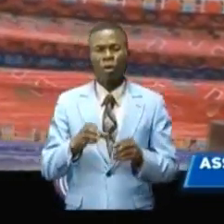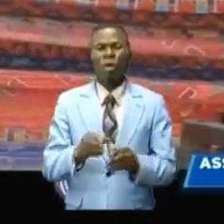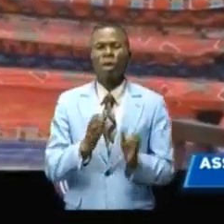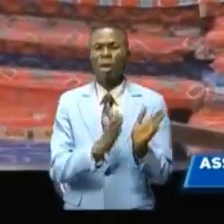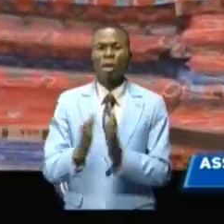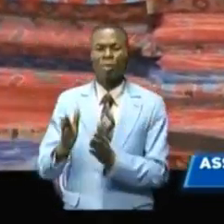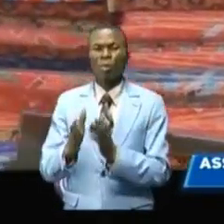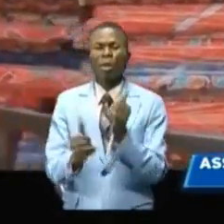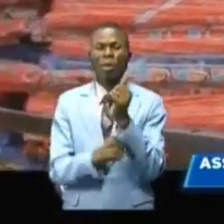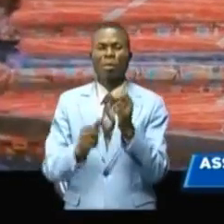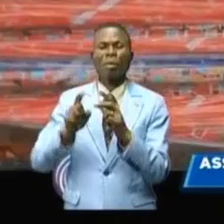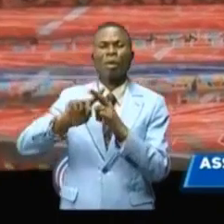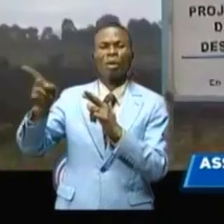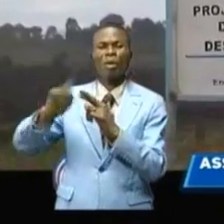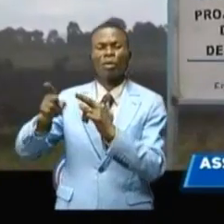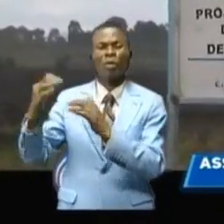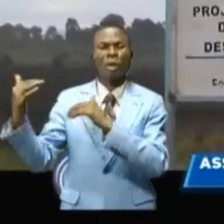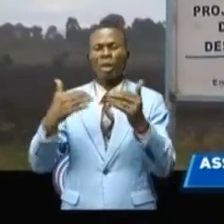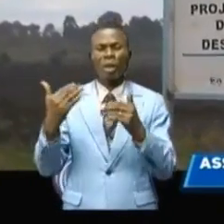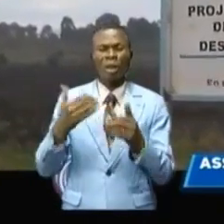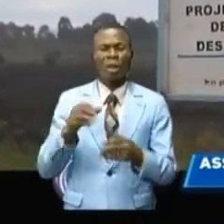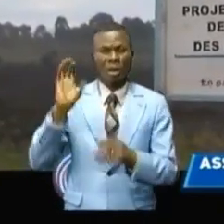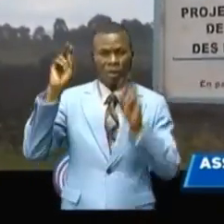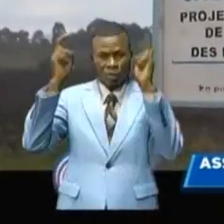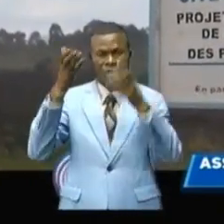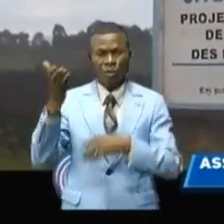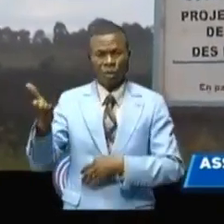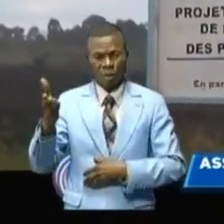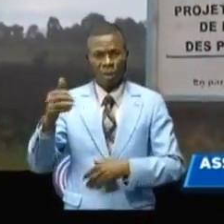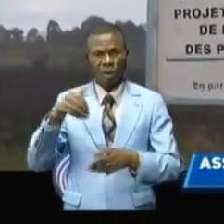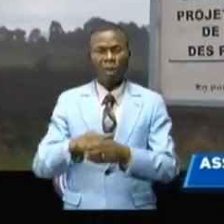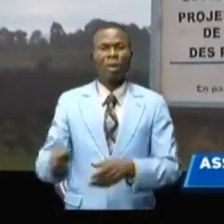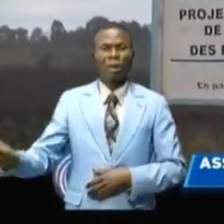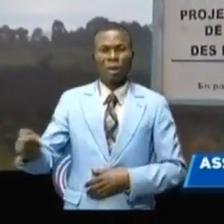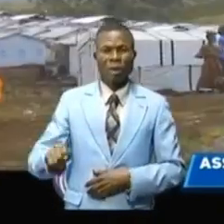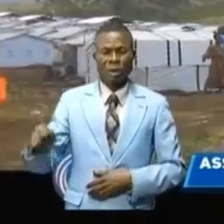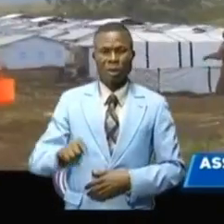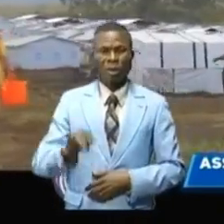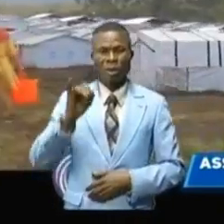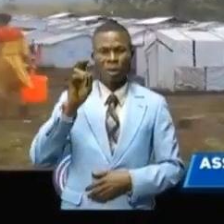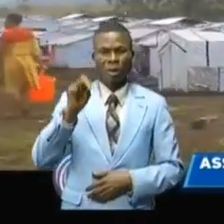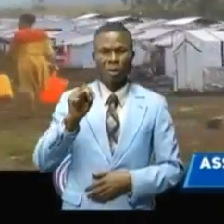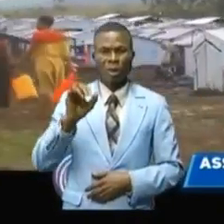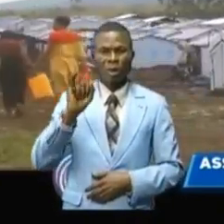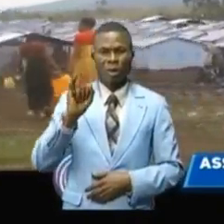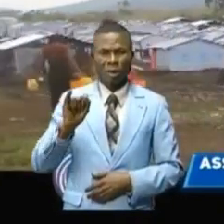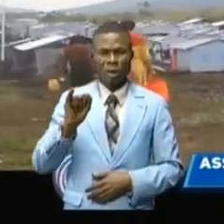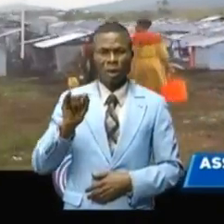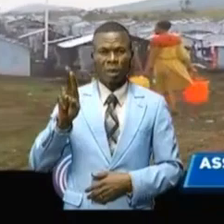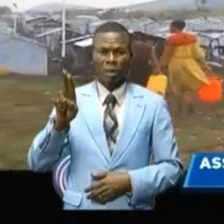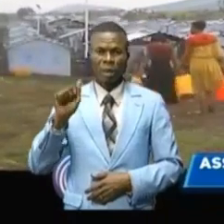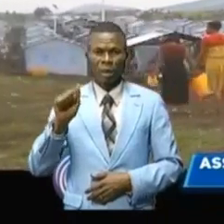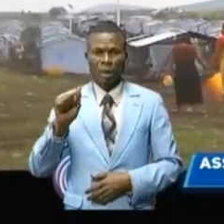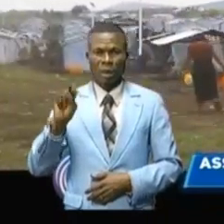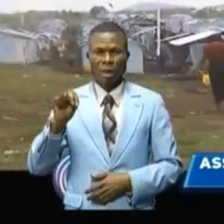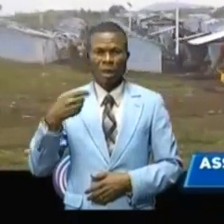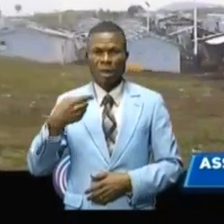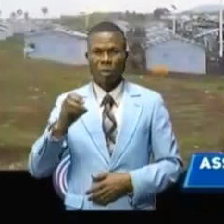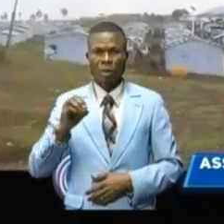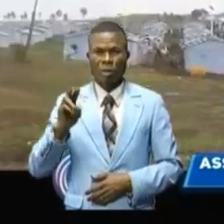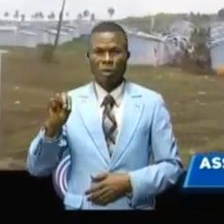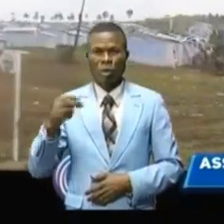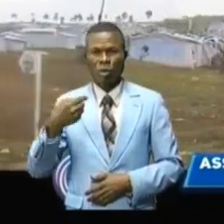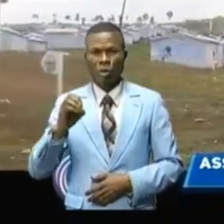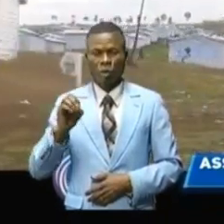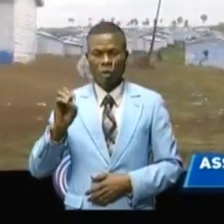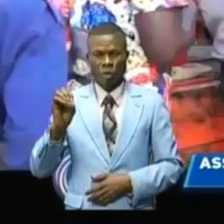de guerre installés au site de Bouchagara. Nous sommes dans le territoire de Nyiragongo. Plus de 3000 ménages bénéficient